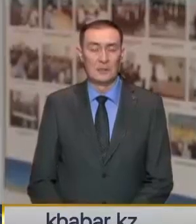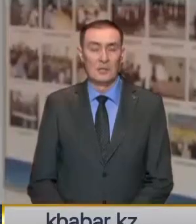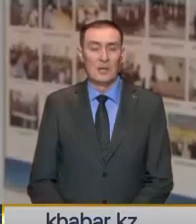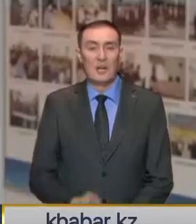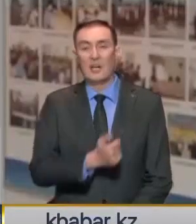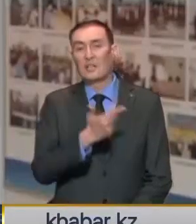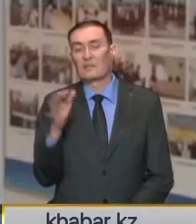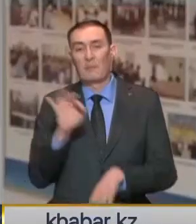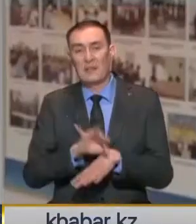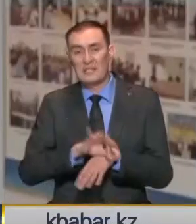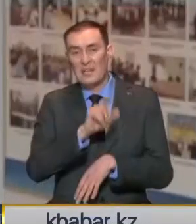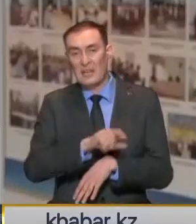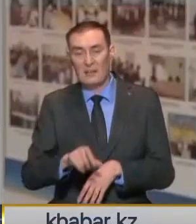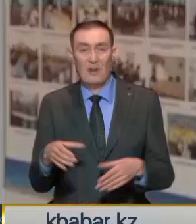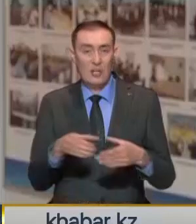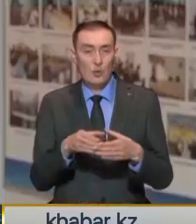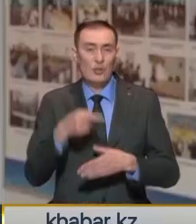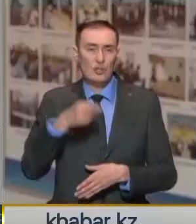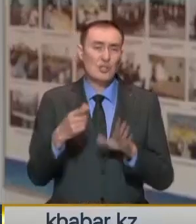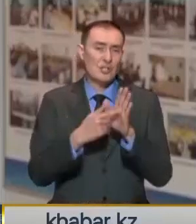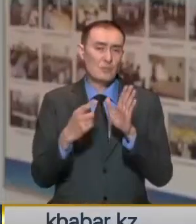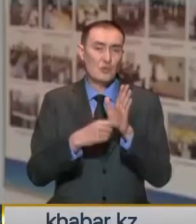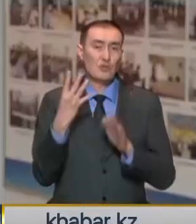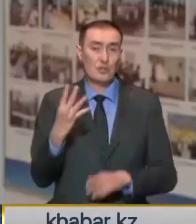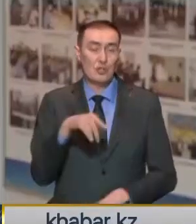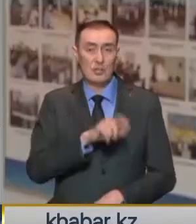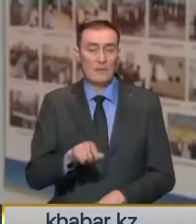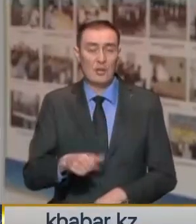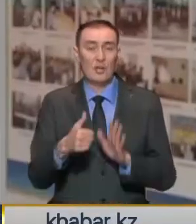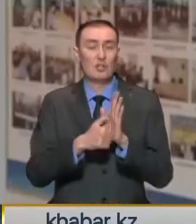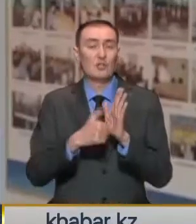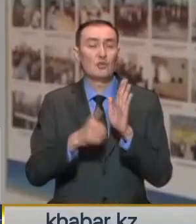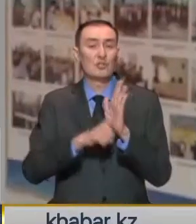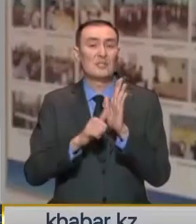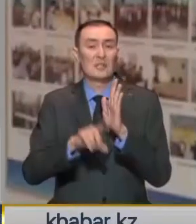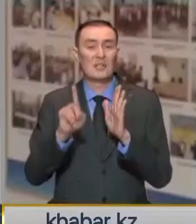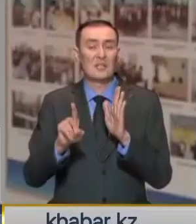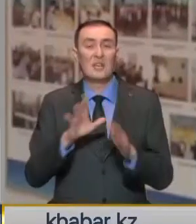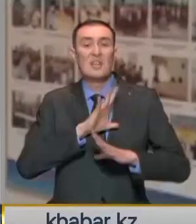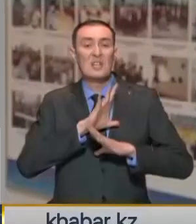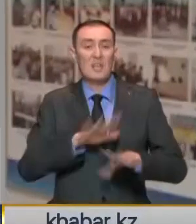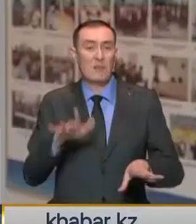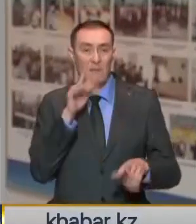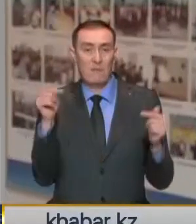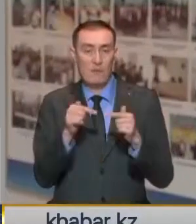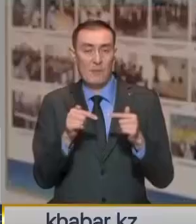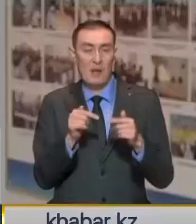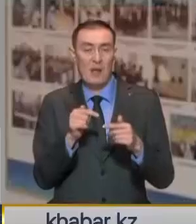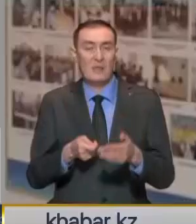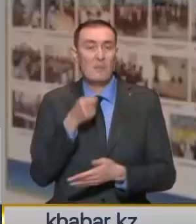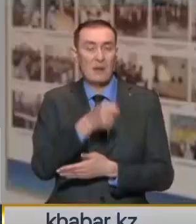Число пациентов данной категории 1704 человека, 661 из них не были своевременно направлены